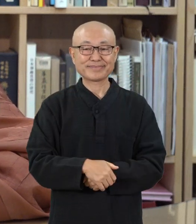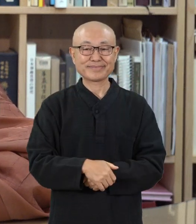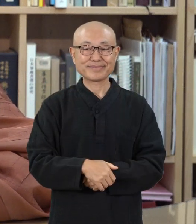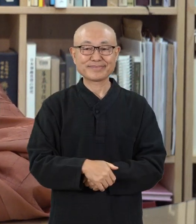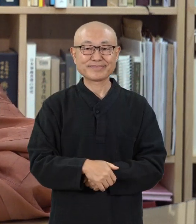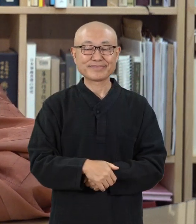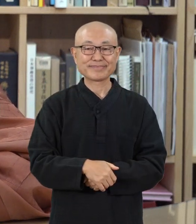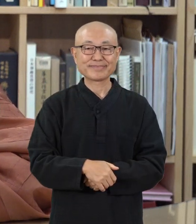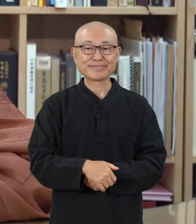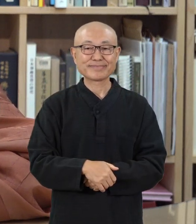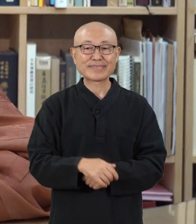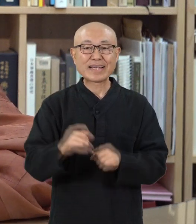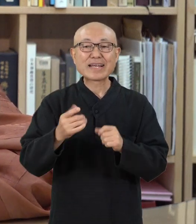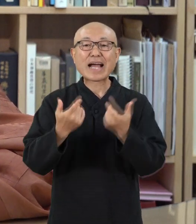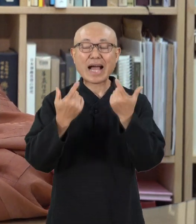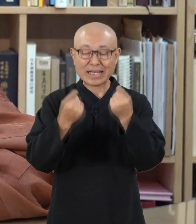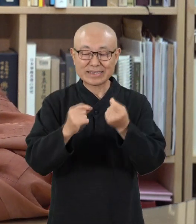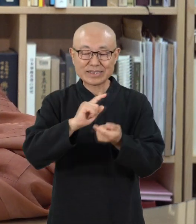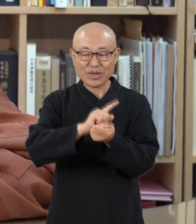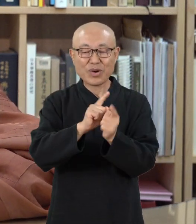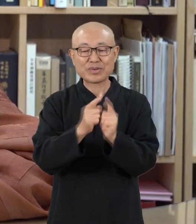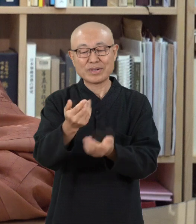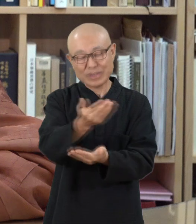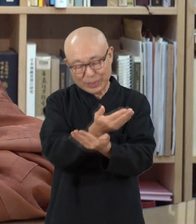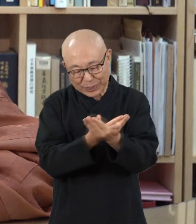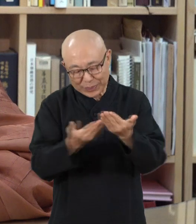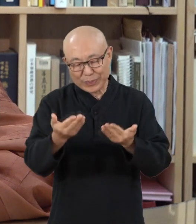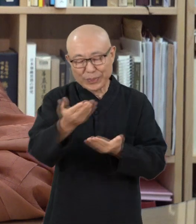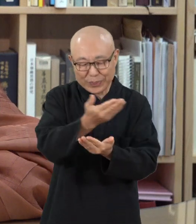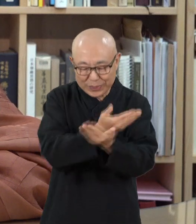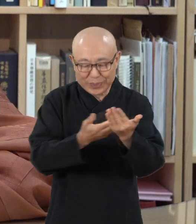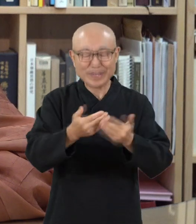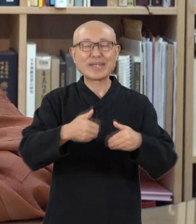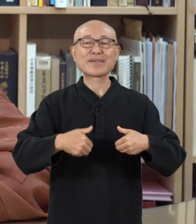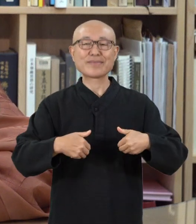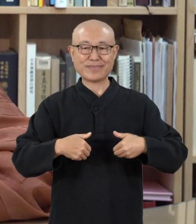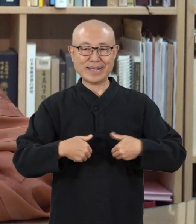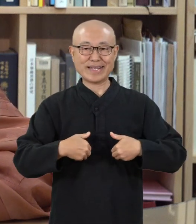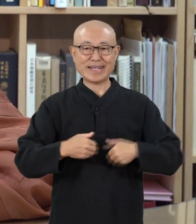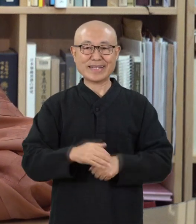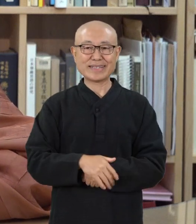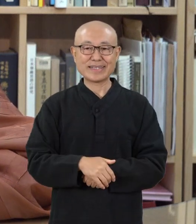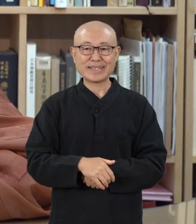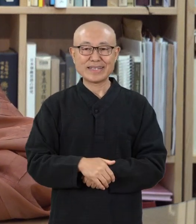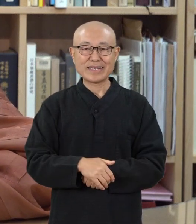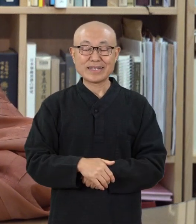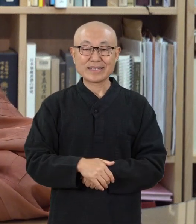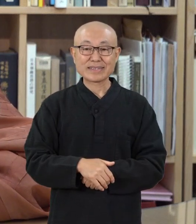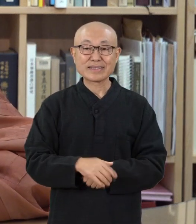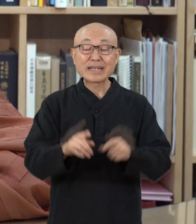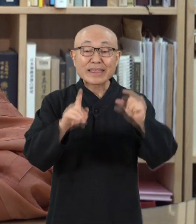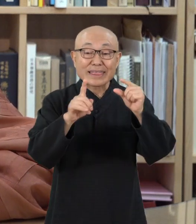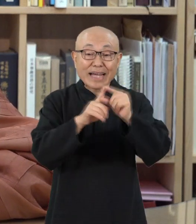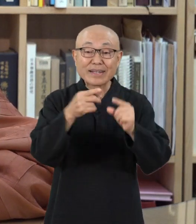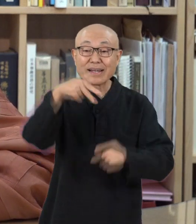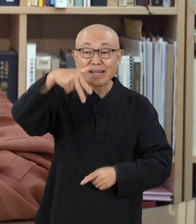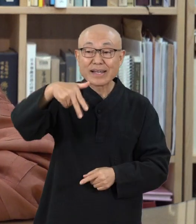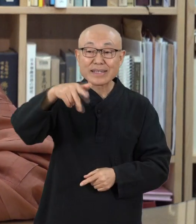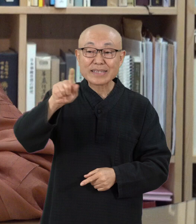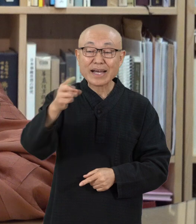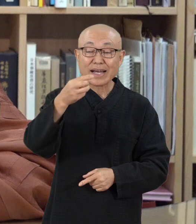호흡하면서 함께 서로 그렇게 살아가는 거예요. 그래서 그것을 자타불이의